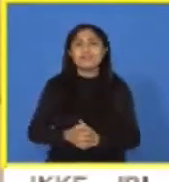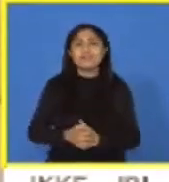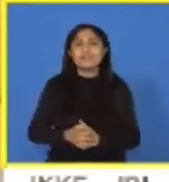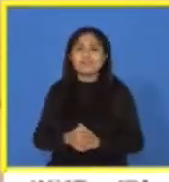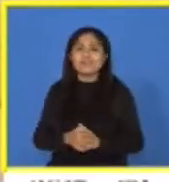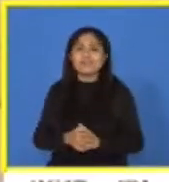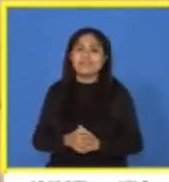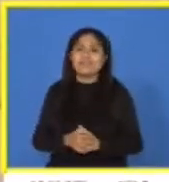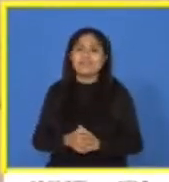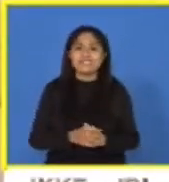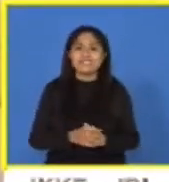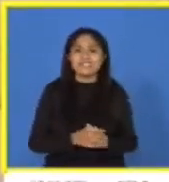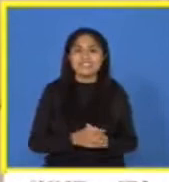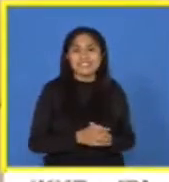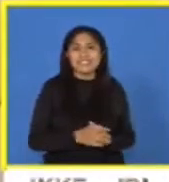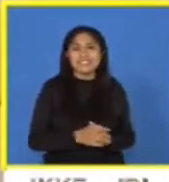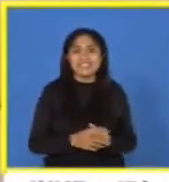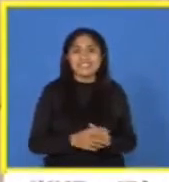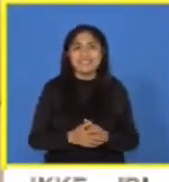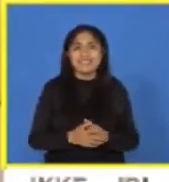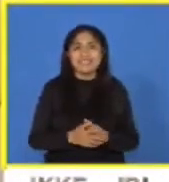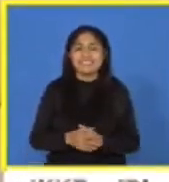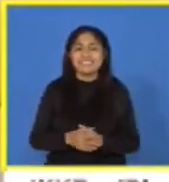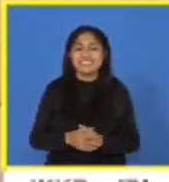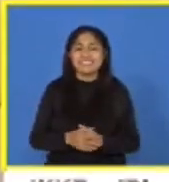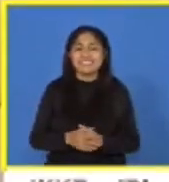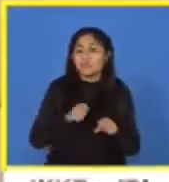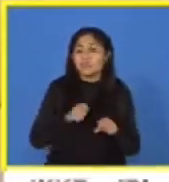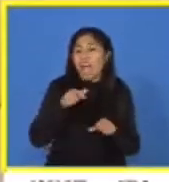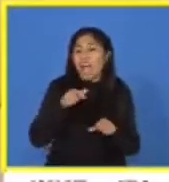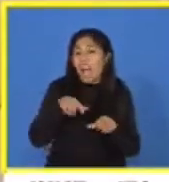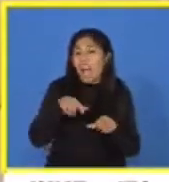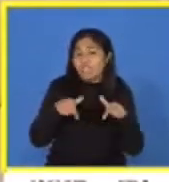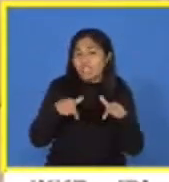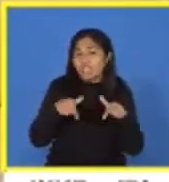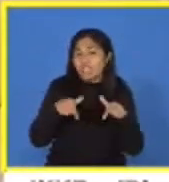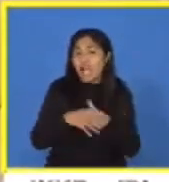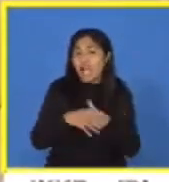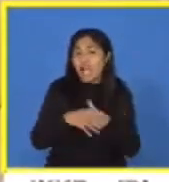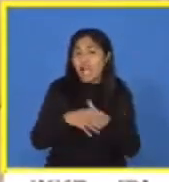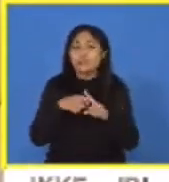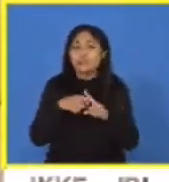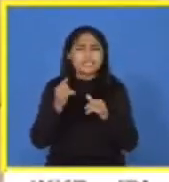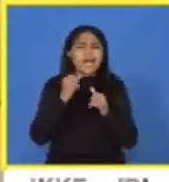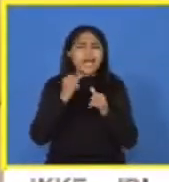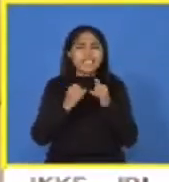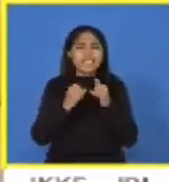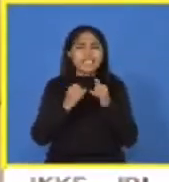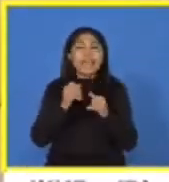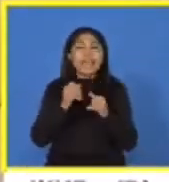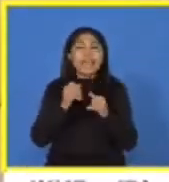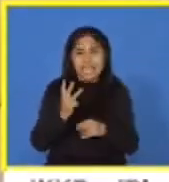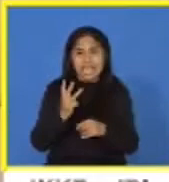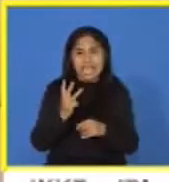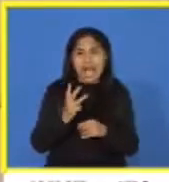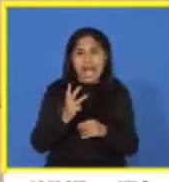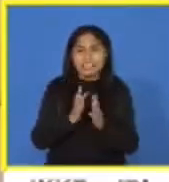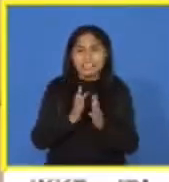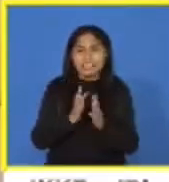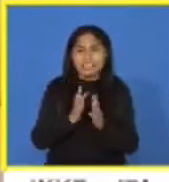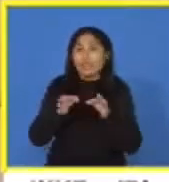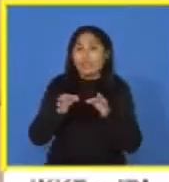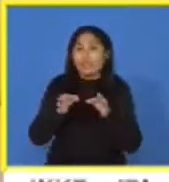kasusnya, kalau kita mau lihat hari ini, kasus terakhir kemarin 3. Untuk Kota Kupang